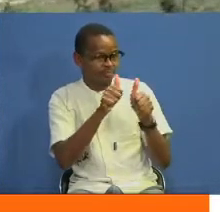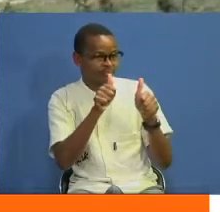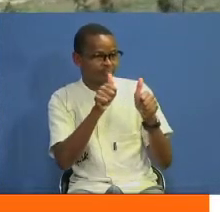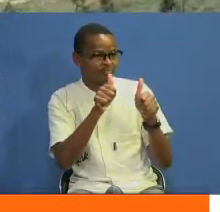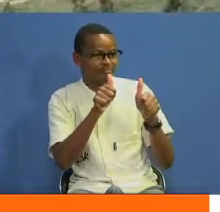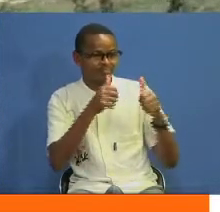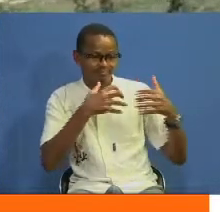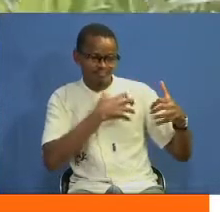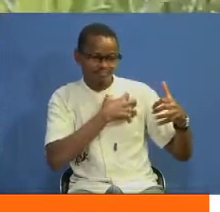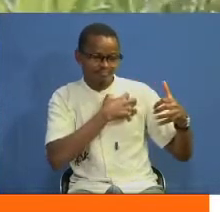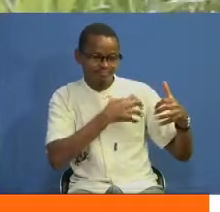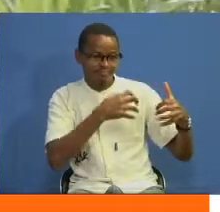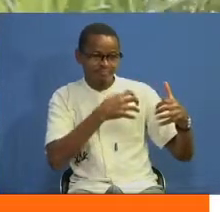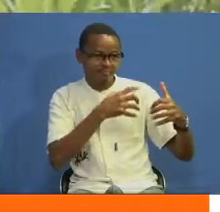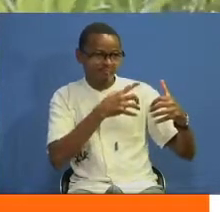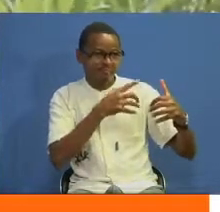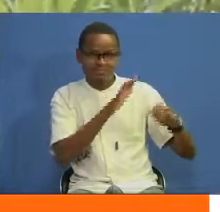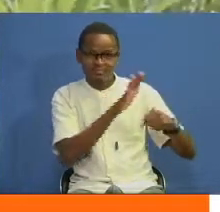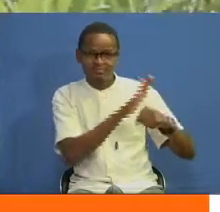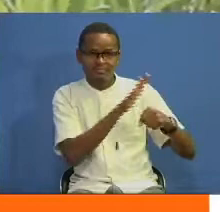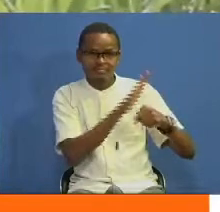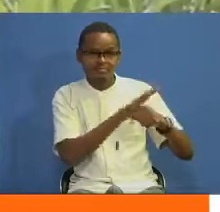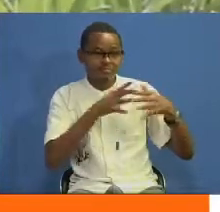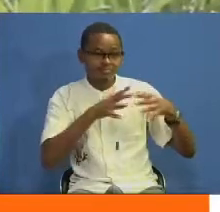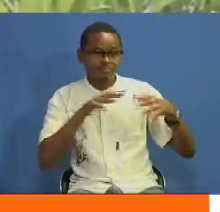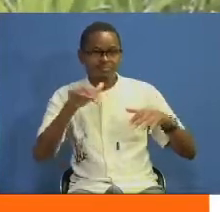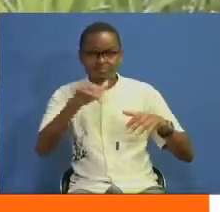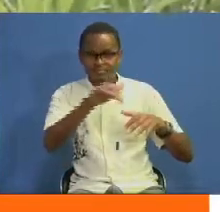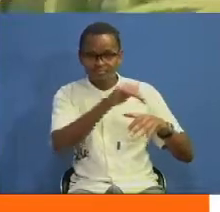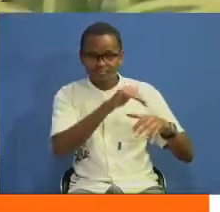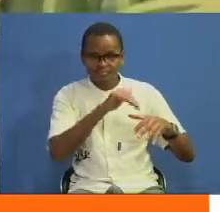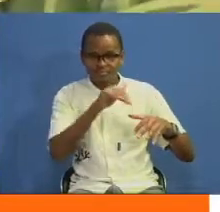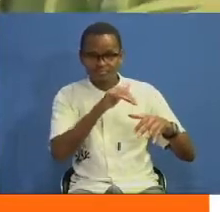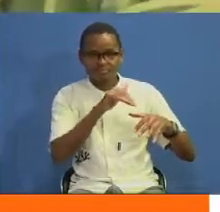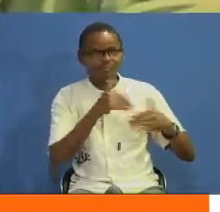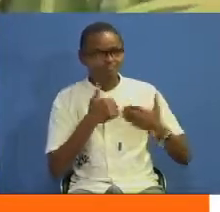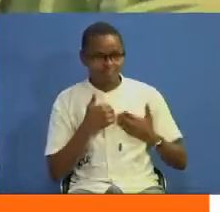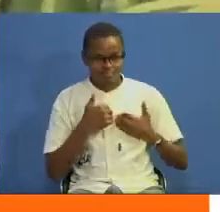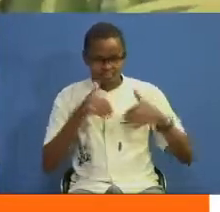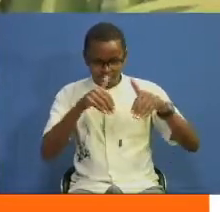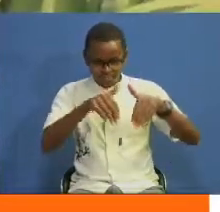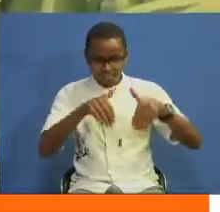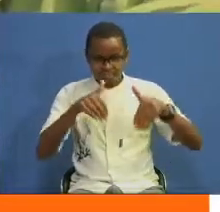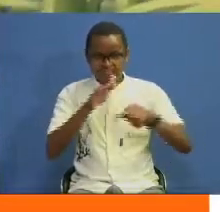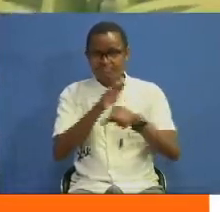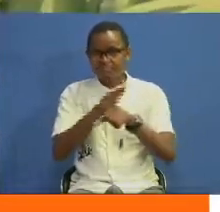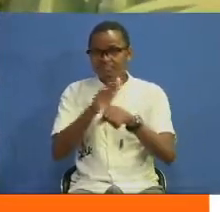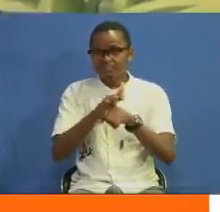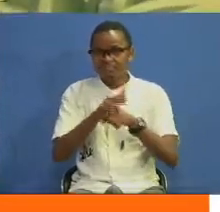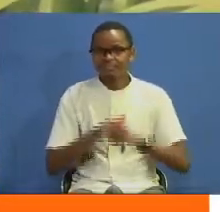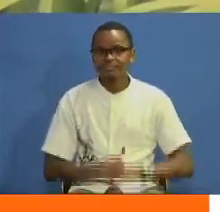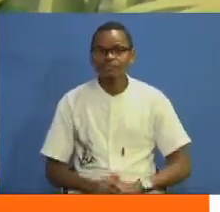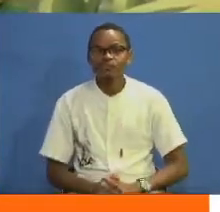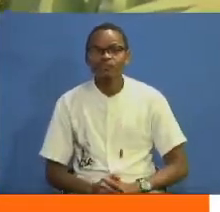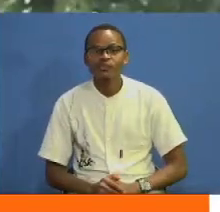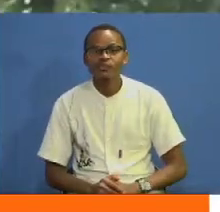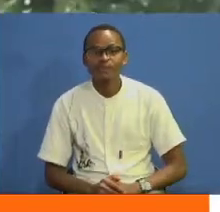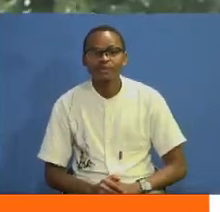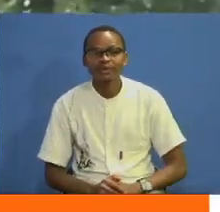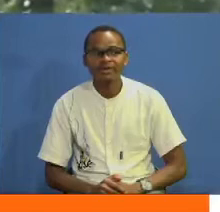wa kilimo, kwani watu wengi katika maeneo hayo wanakumbatia ukulima zaidi.